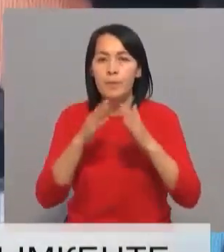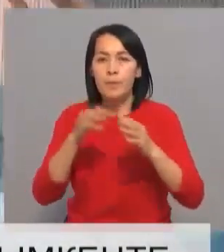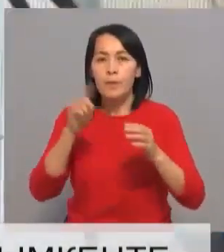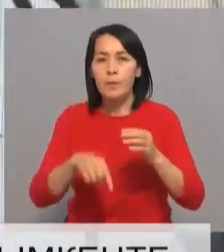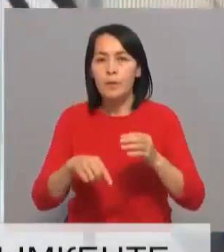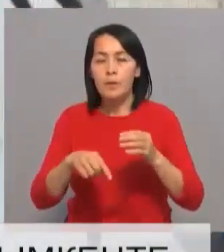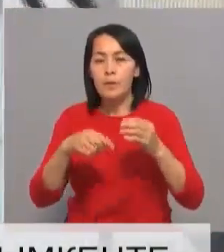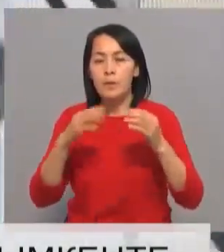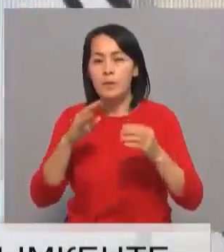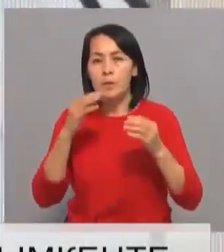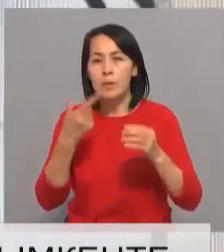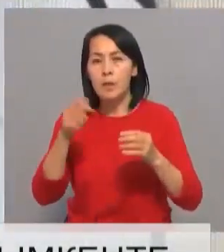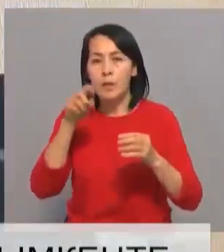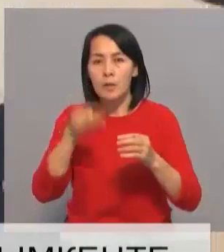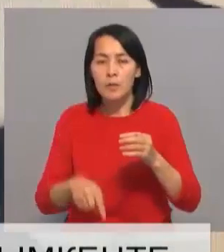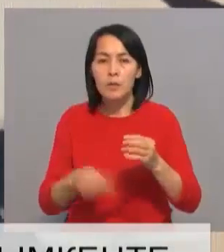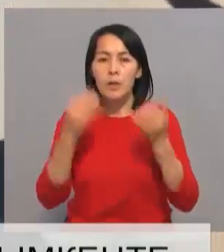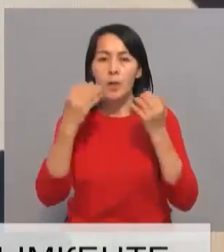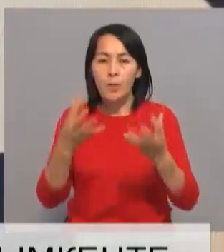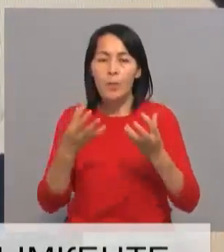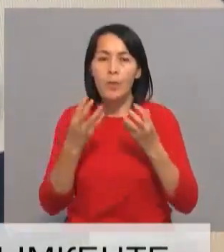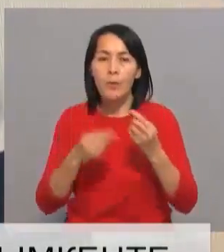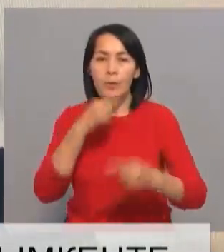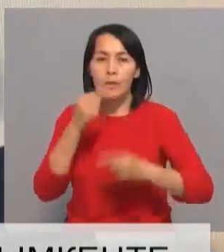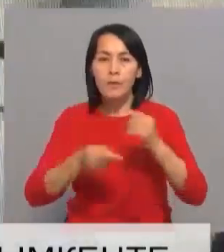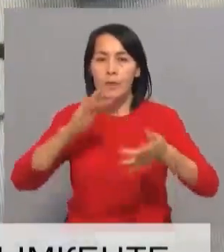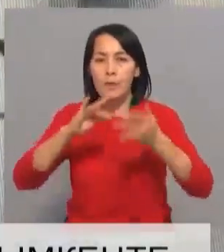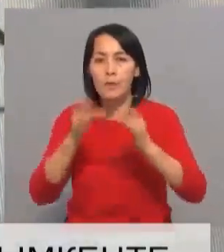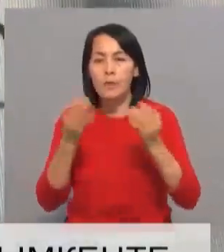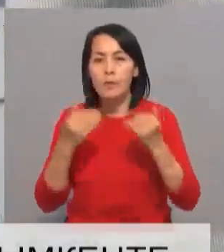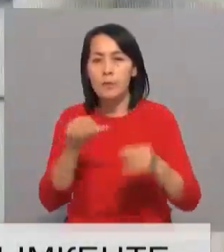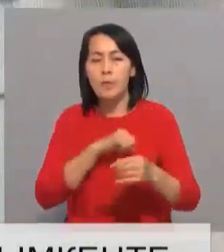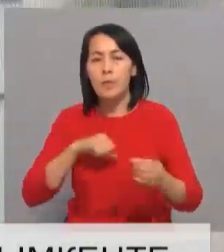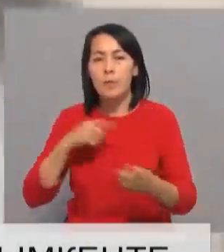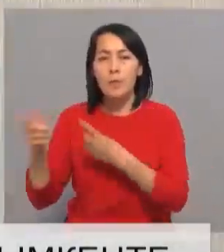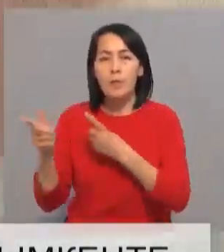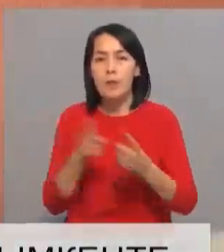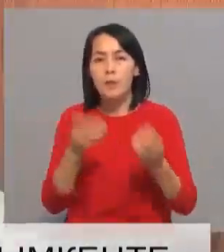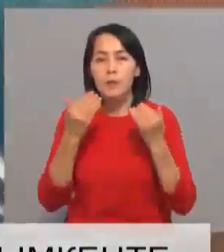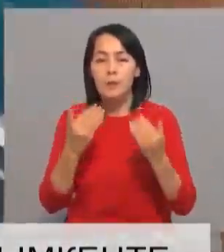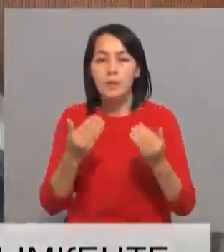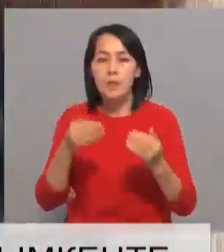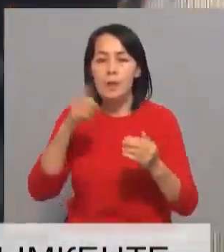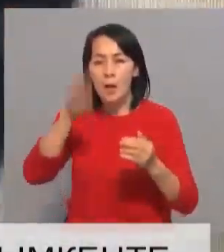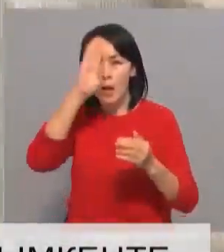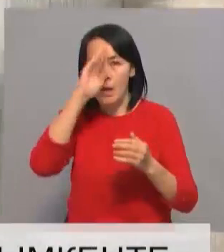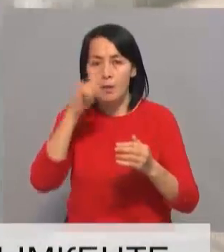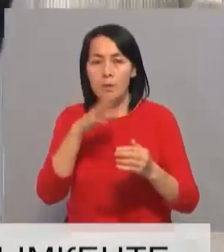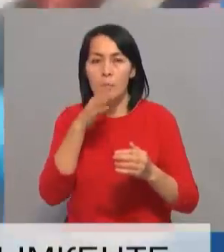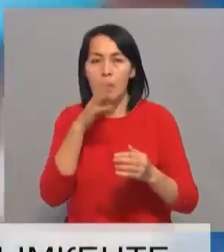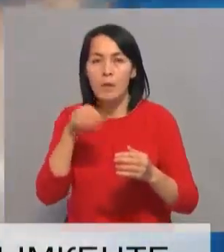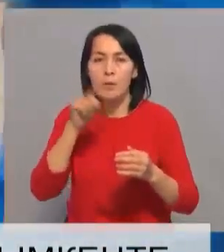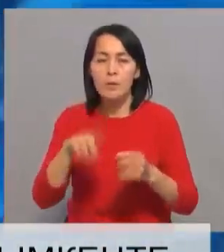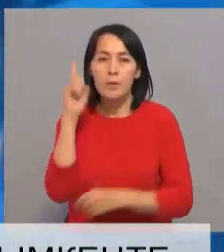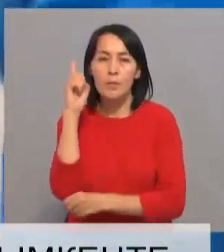из элитных ЖК, где, следуя инструкции, полученной через мессенджер, сам изготовлял спайс для сбыта. Мужчина в настоящее время